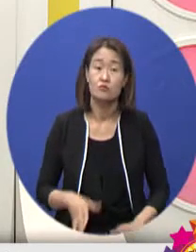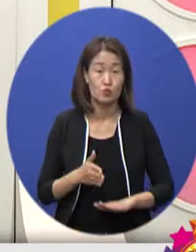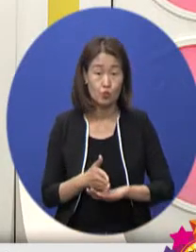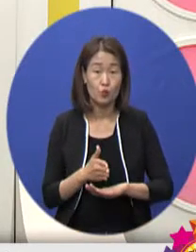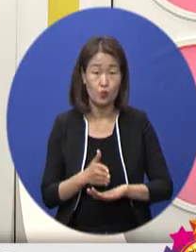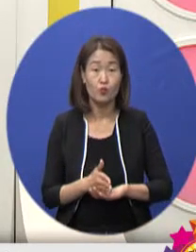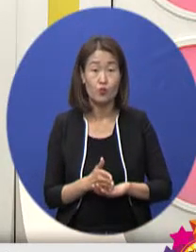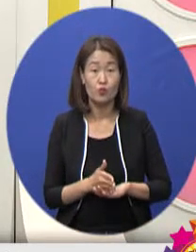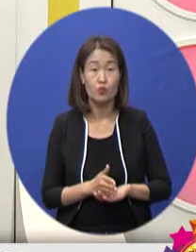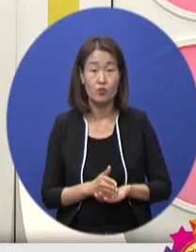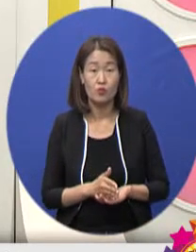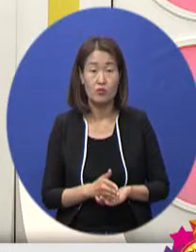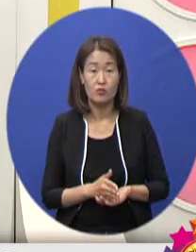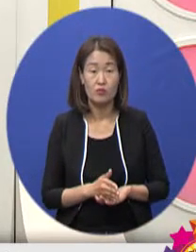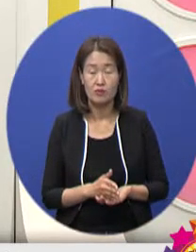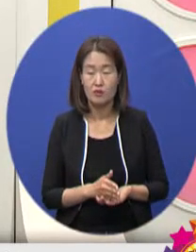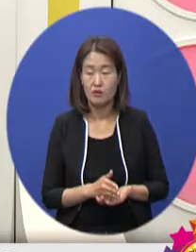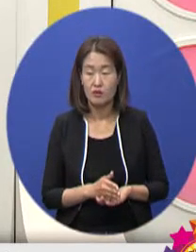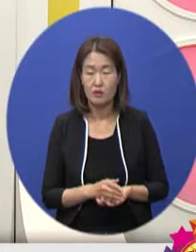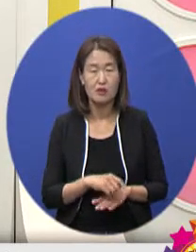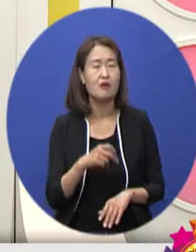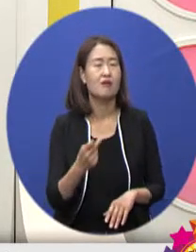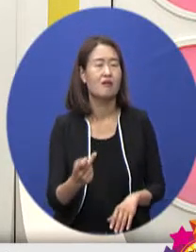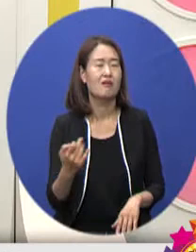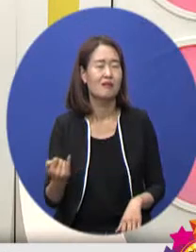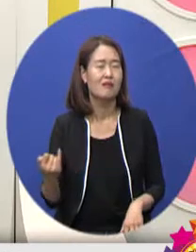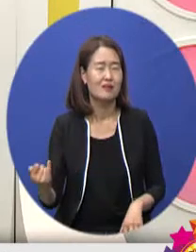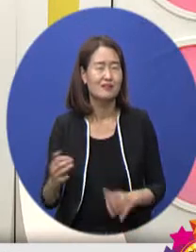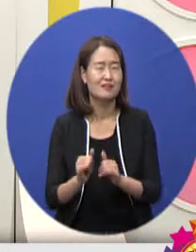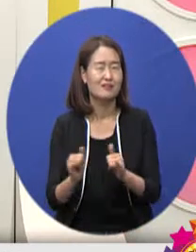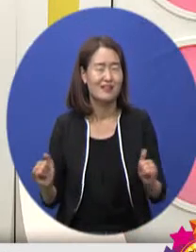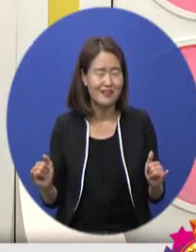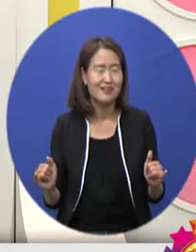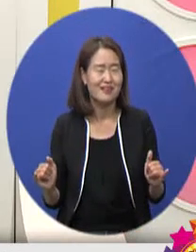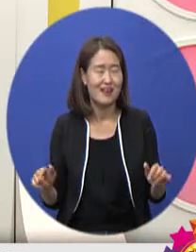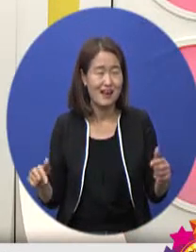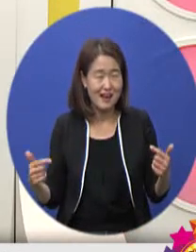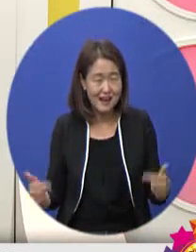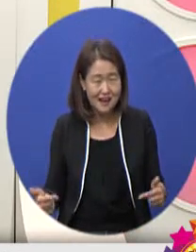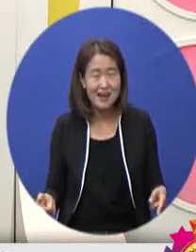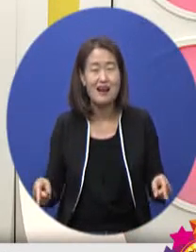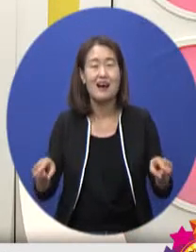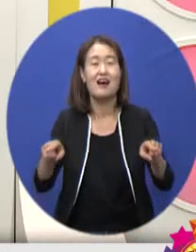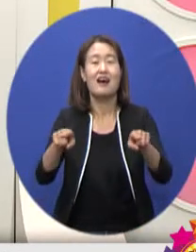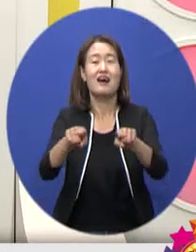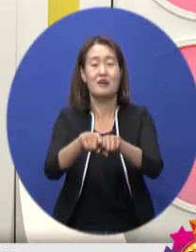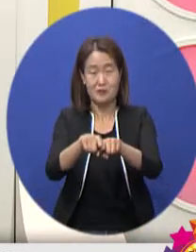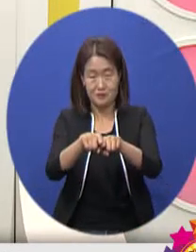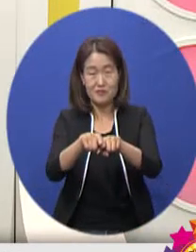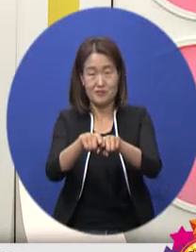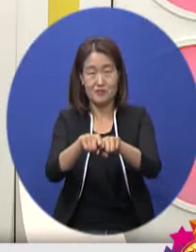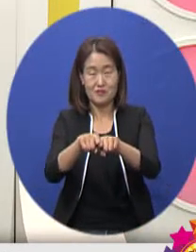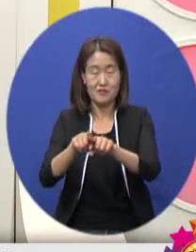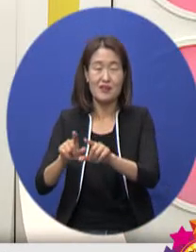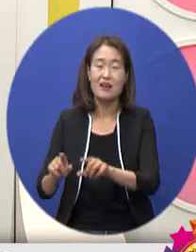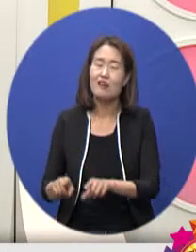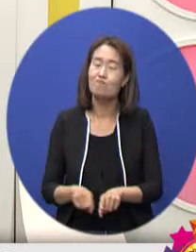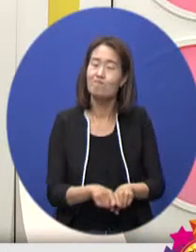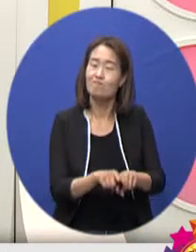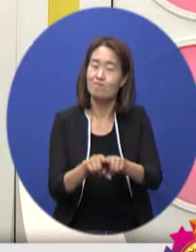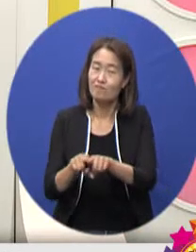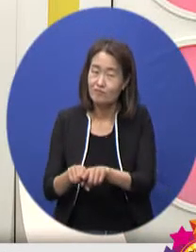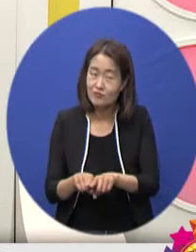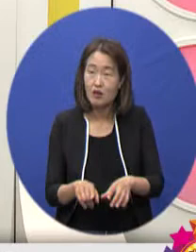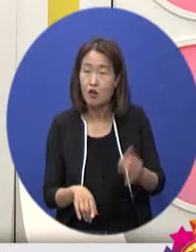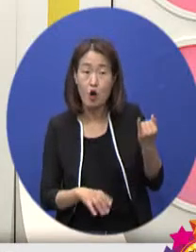고마운 분은 우리 동생들이지요, 뭐. 네. 항상 같이 네. 다니는 동생들? 항상 같이 다니고 네.